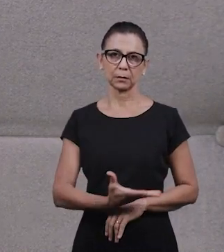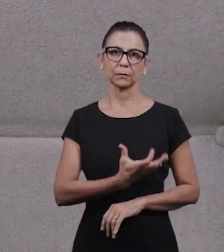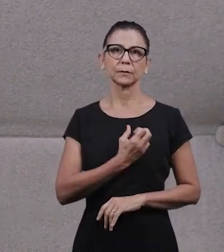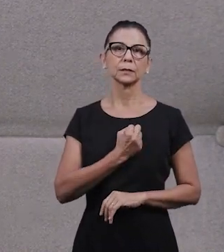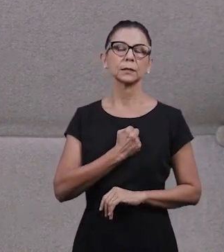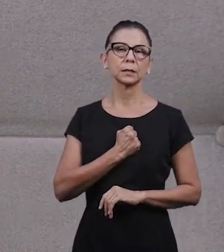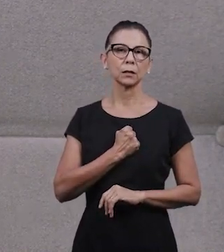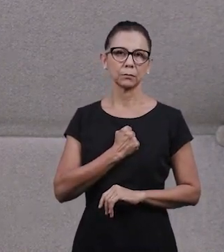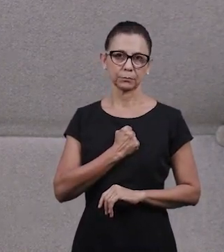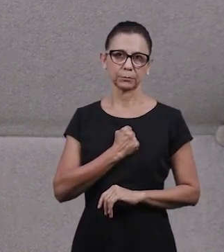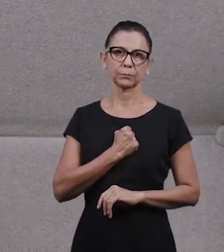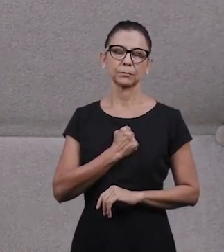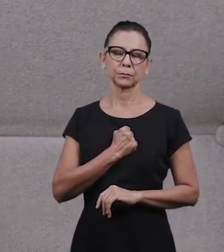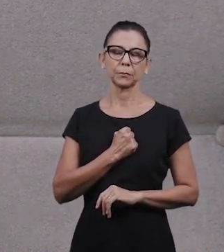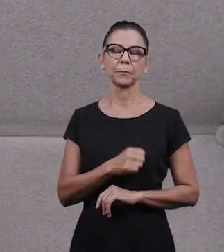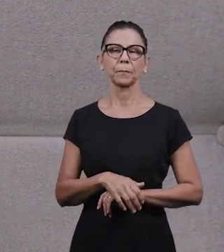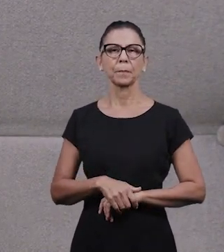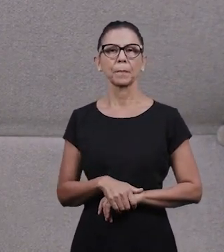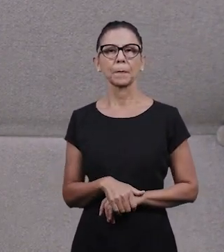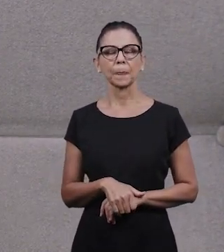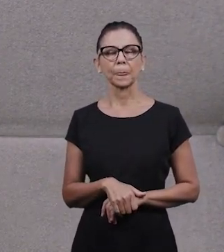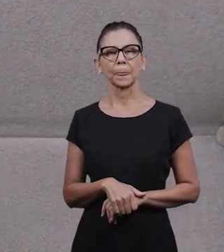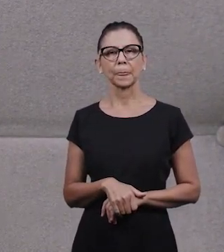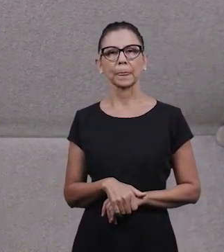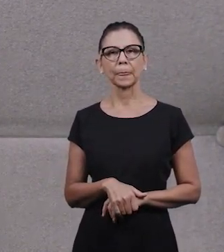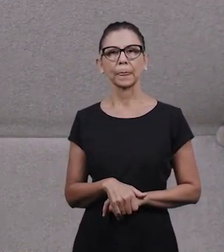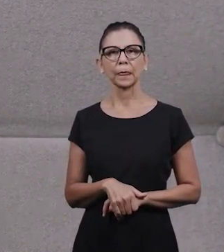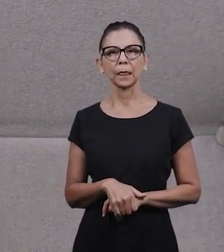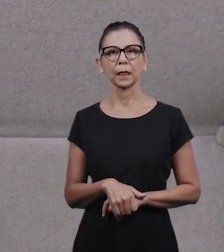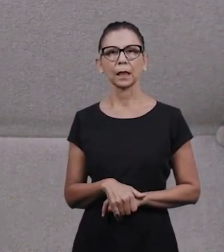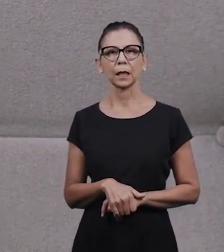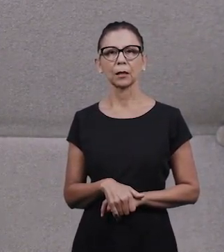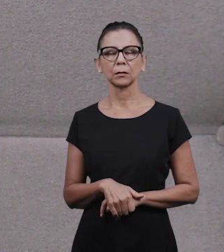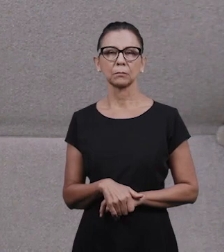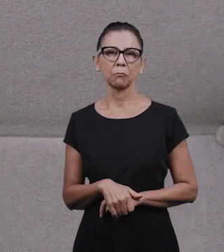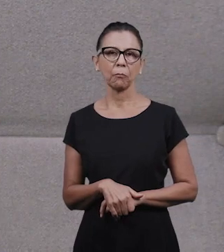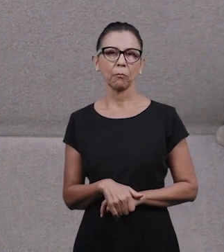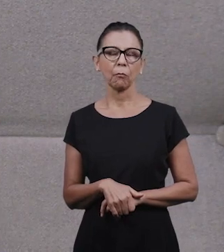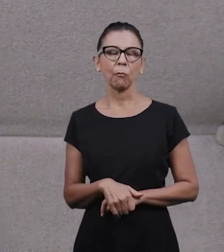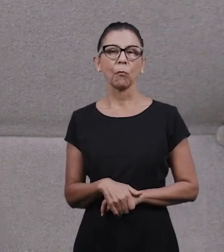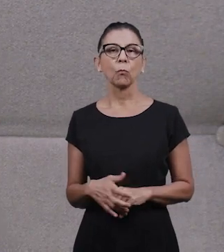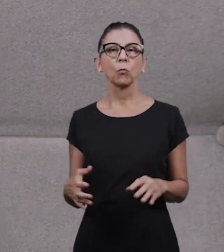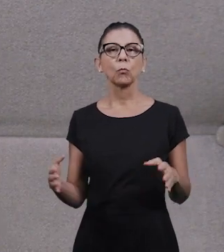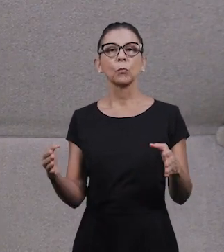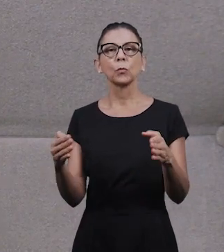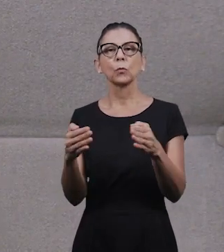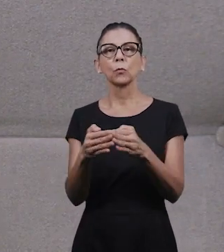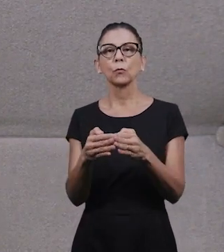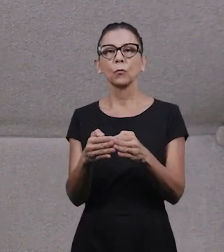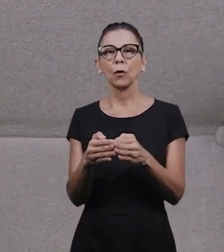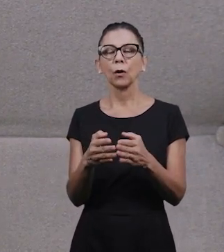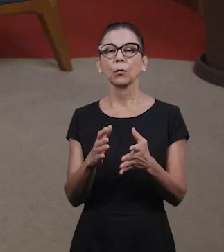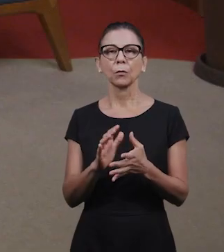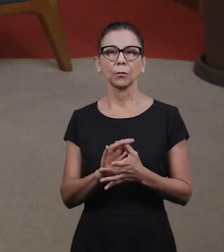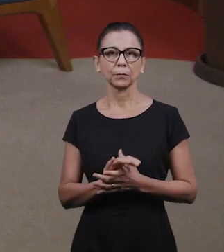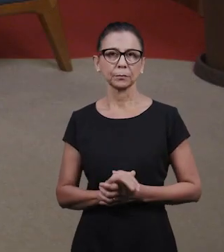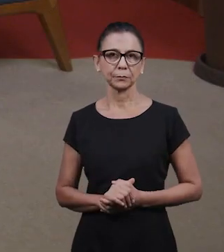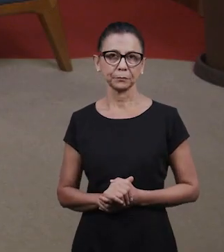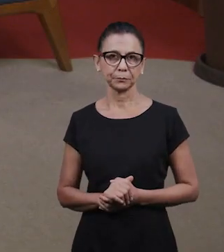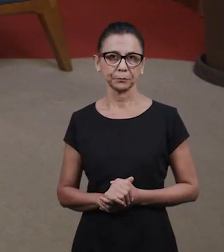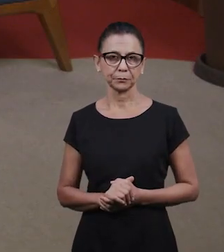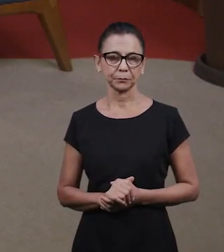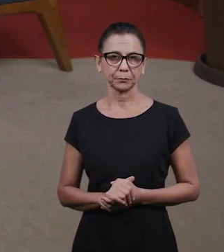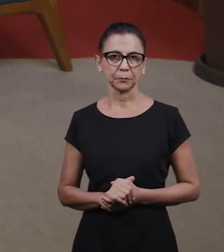Donc, cette parabole, principalement du serviteur vigilant, le propre nom dit, et son